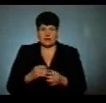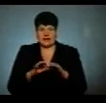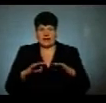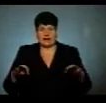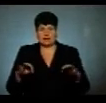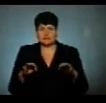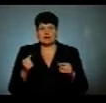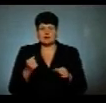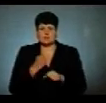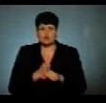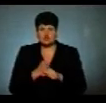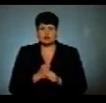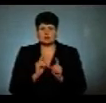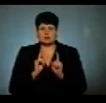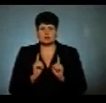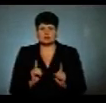працюють виключно